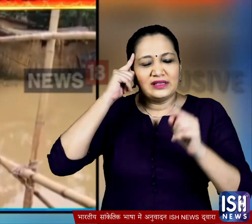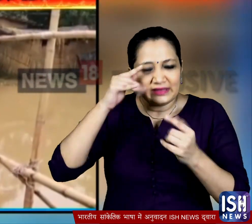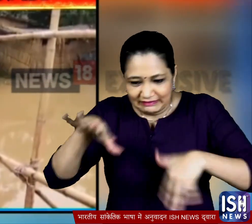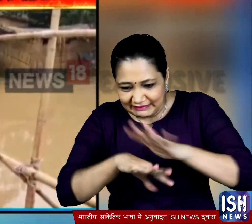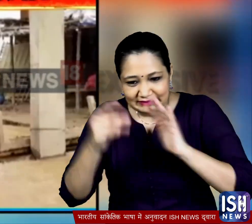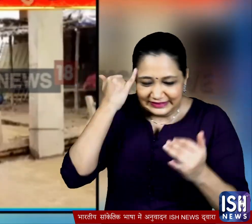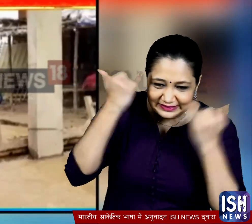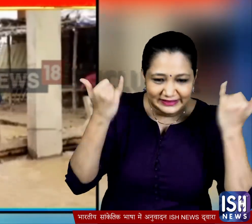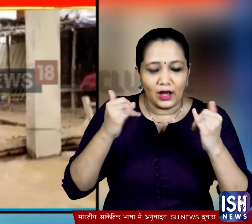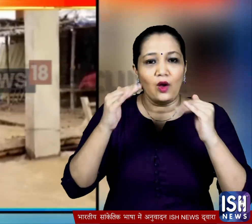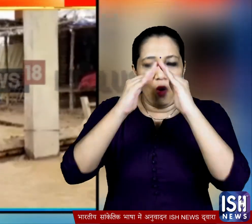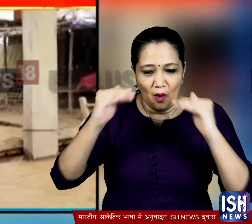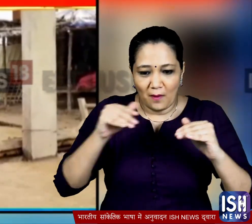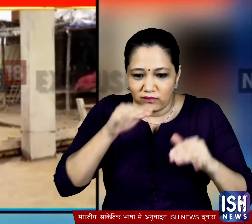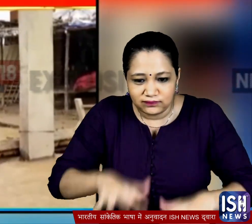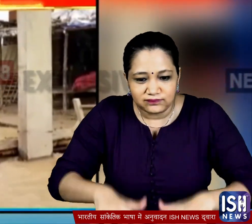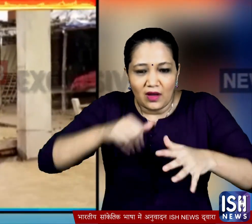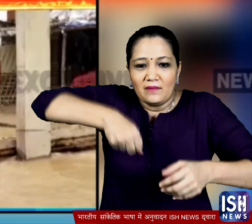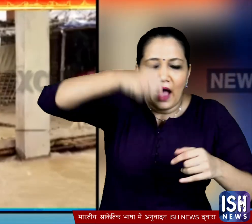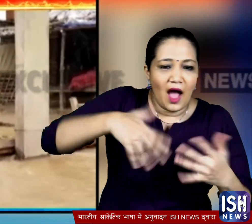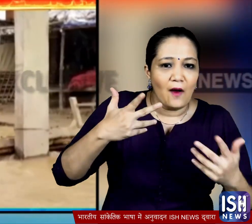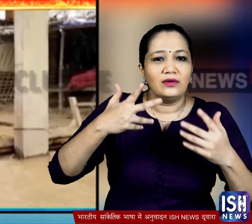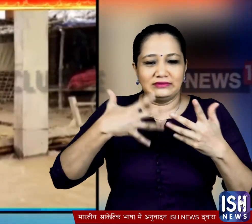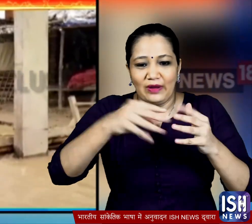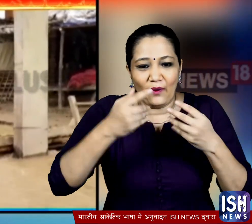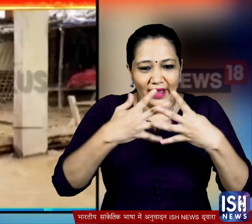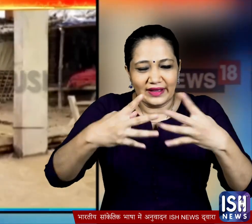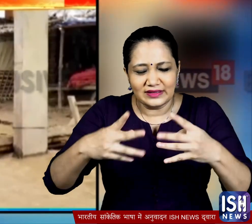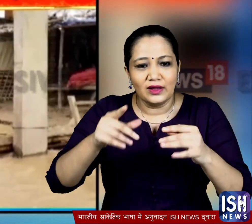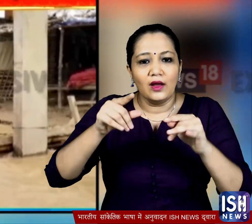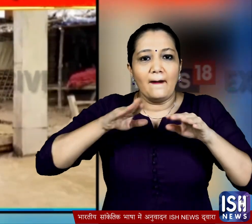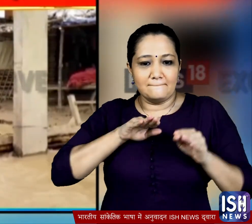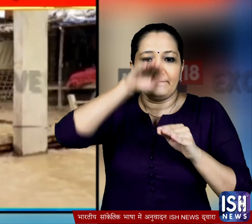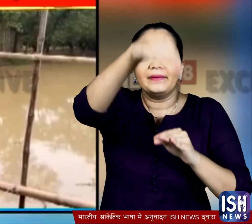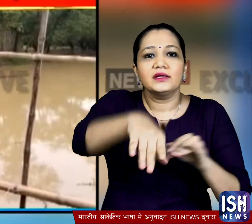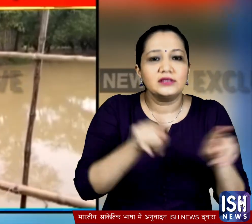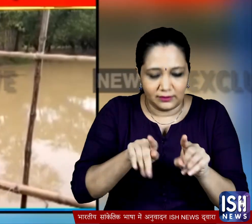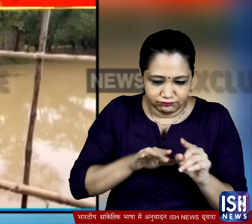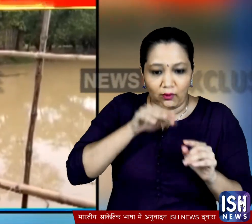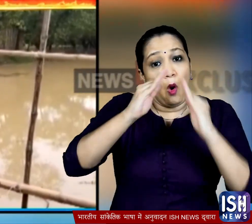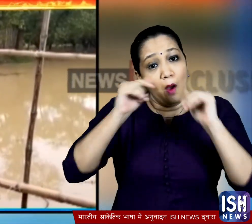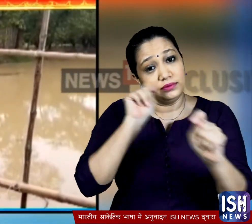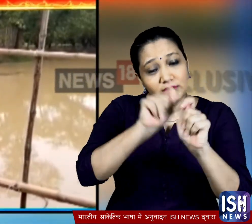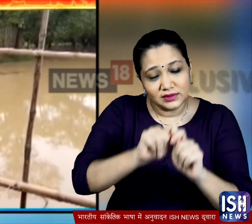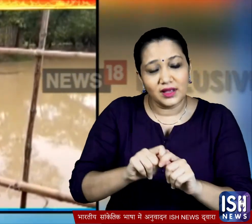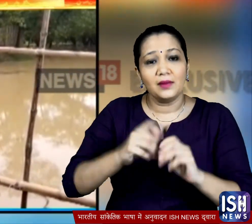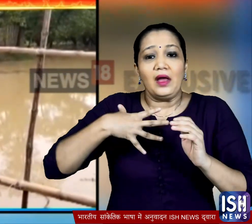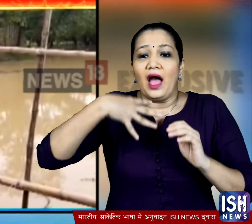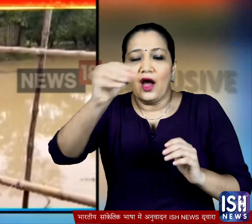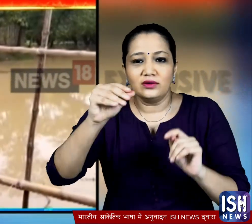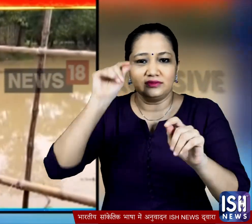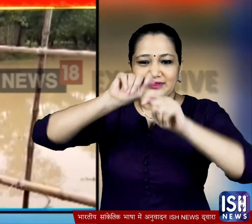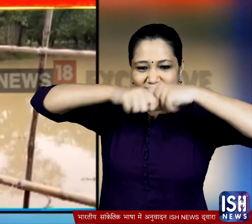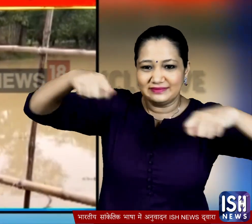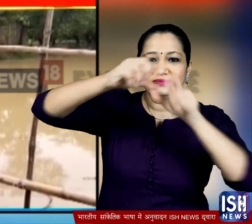जुगाड़ तक बना लिए हैं। घर का पानी भरने के लिए आंगन में ही पहुंचने के लिए किसी ने छोटा सा पुल बना लिया है, तो घर के बाहर तक पहुंचने के लिए